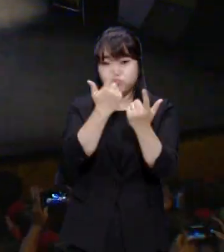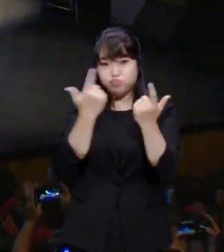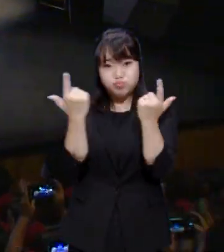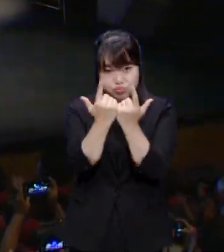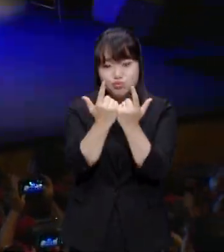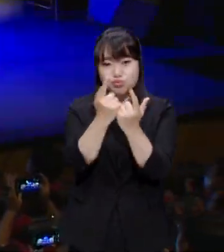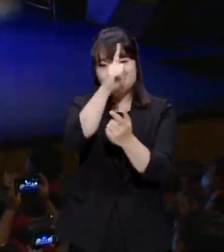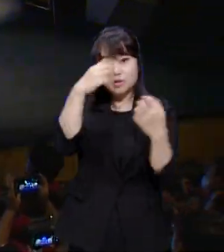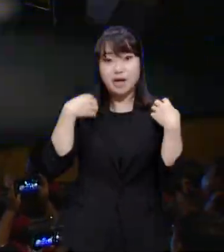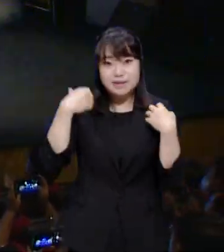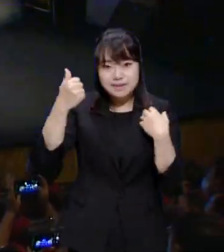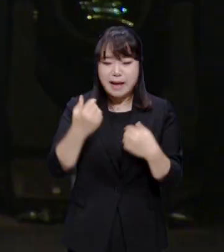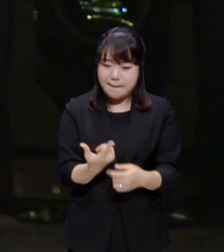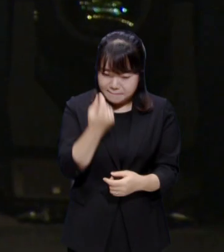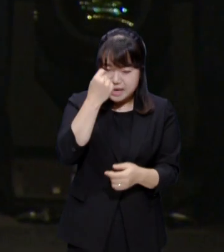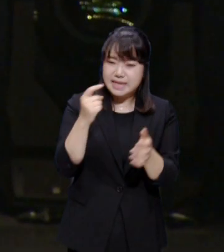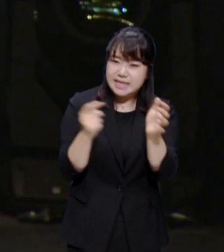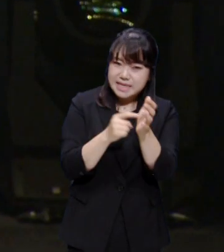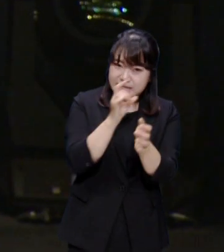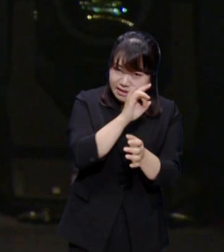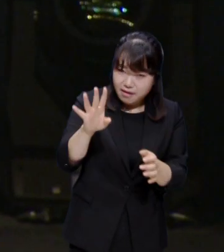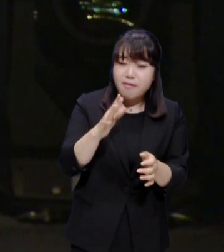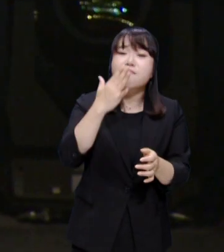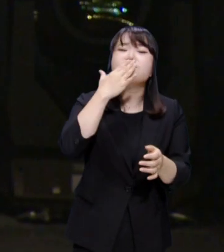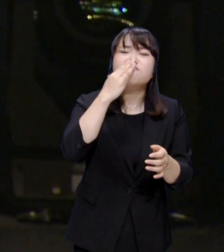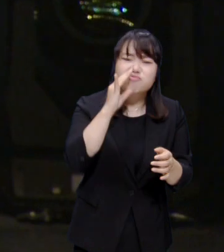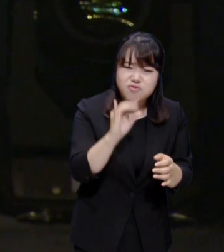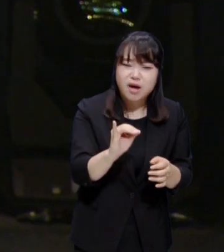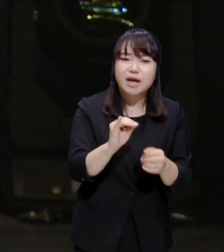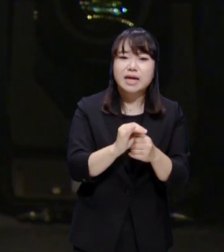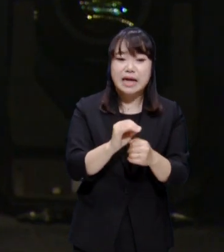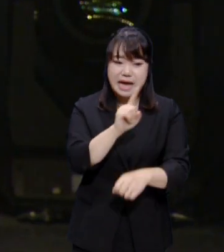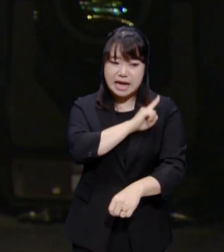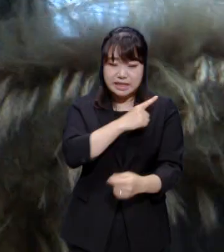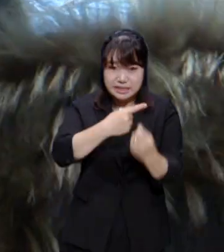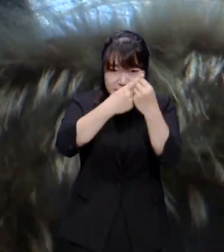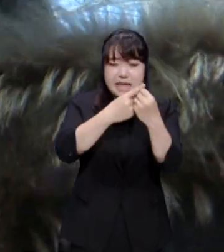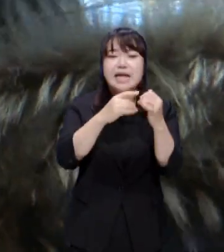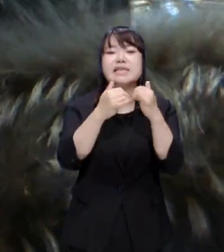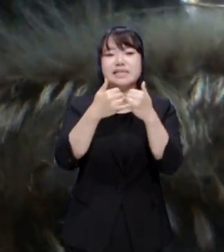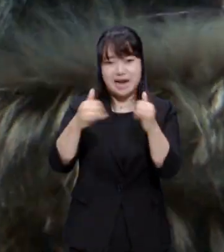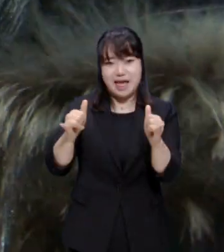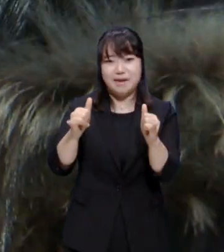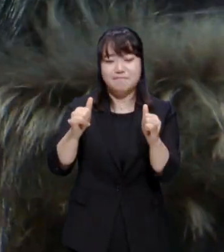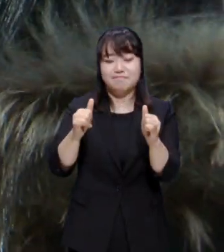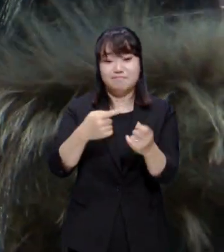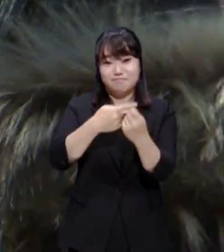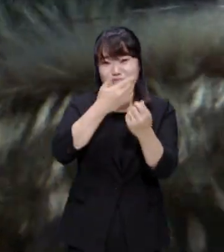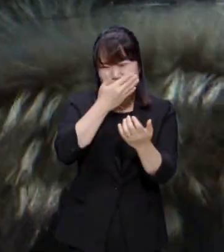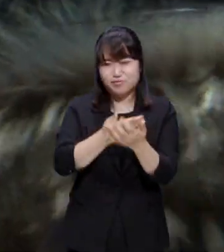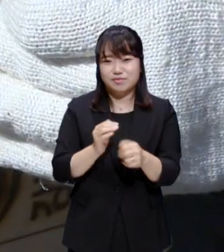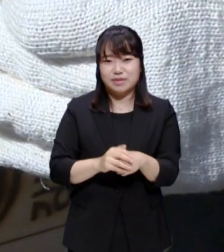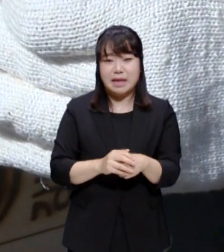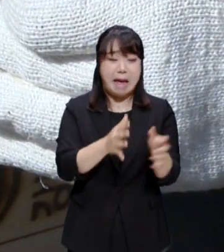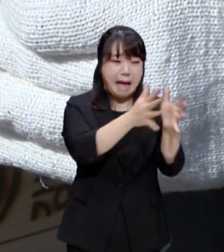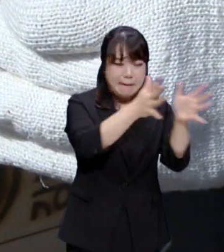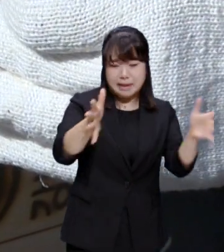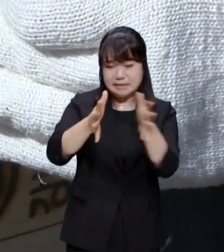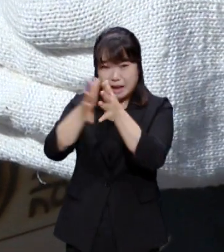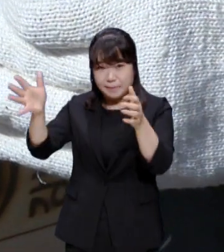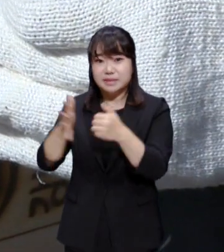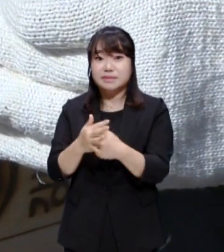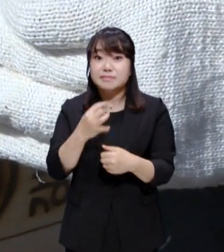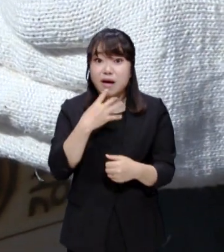신속함과 편리함, 효율성 등을 추구하지만 그 중심에 사람을 두겠다는 생각입니다. 삭막한 아파트 숲을